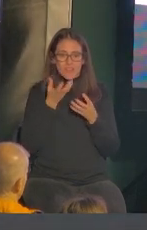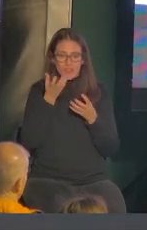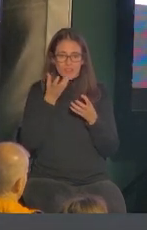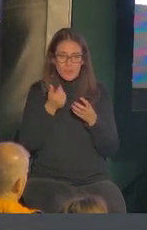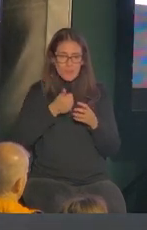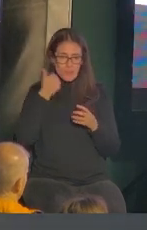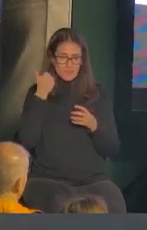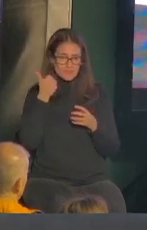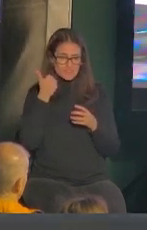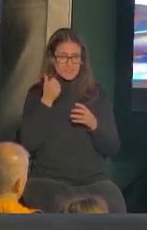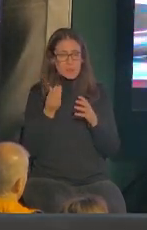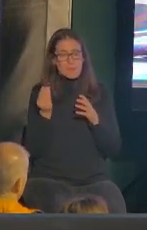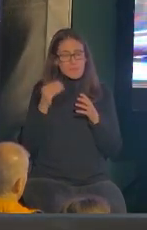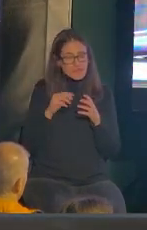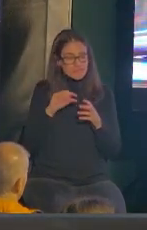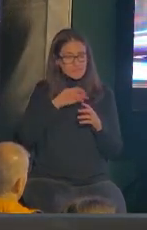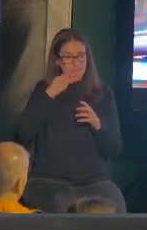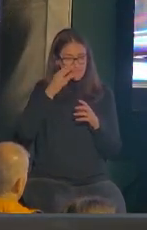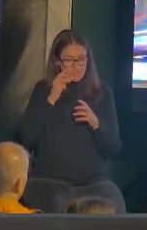l'acabo amb una altra capa